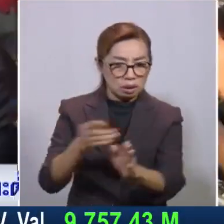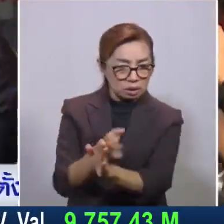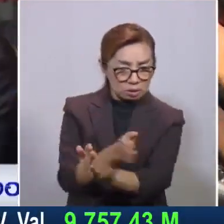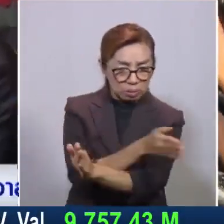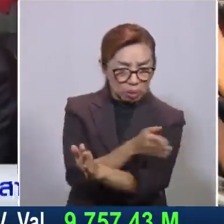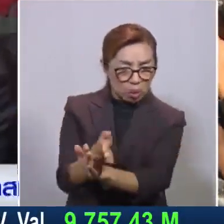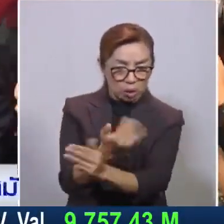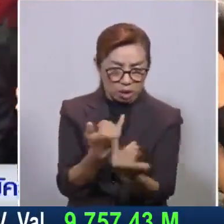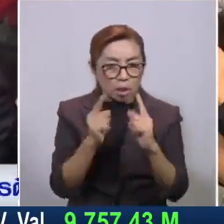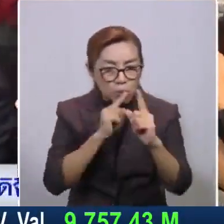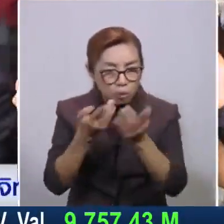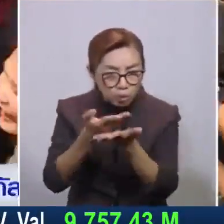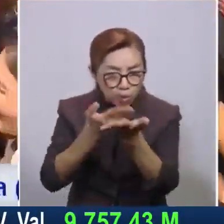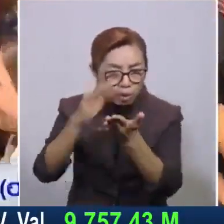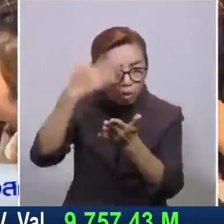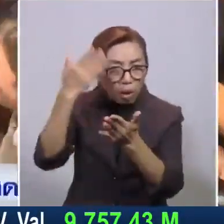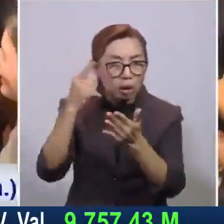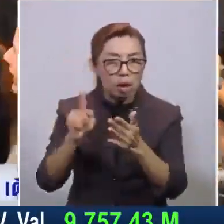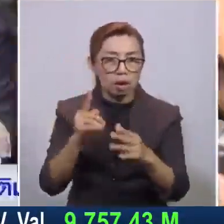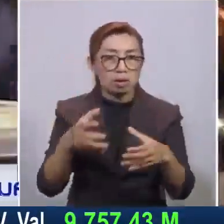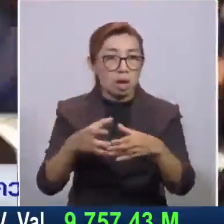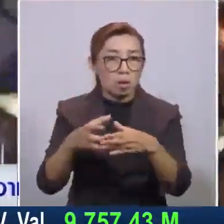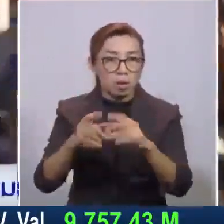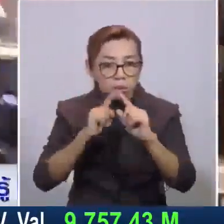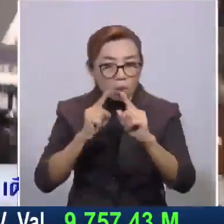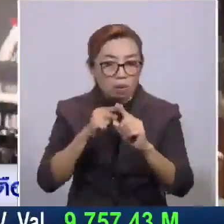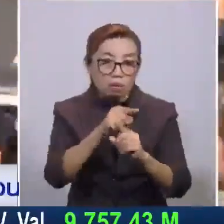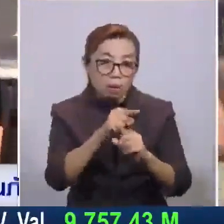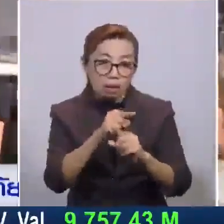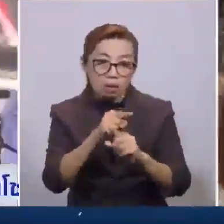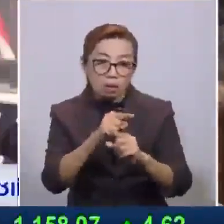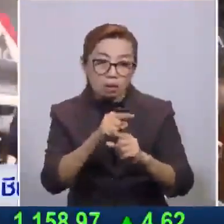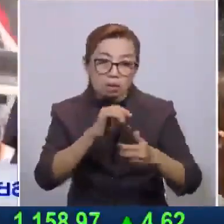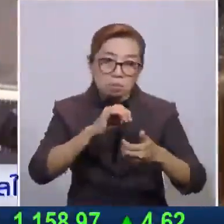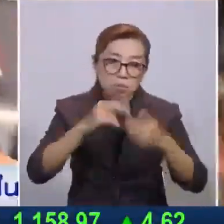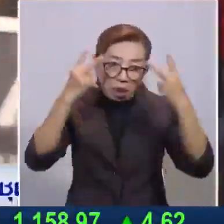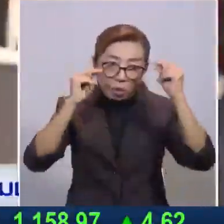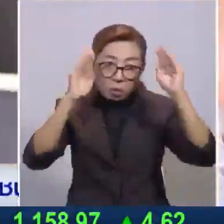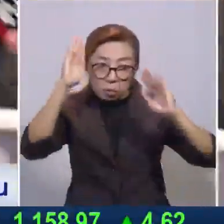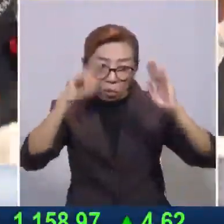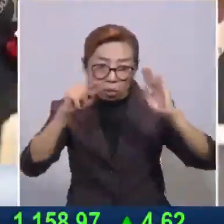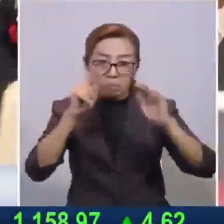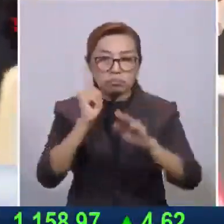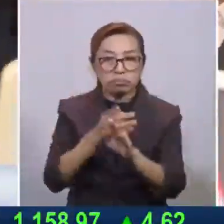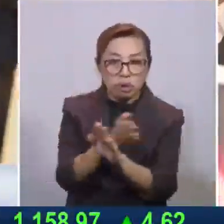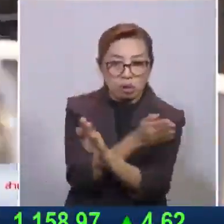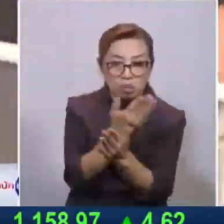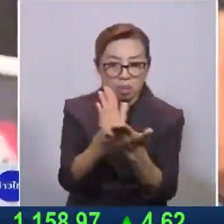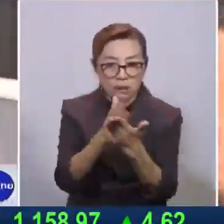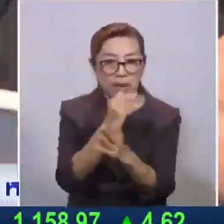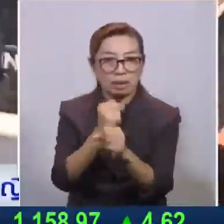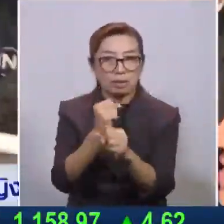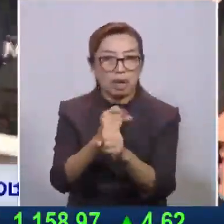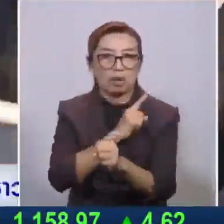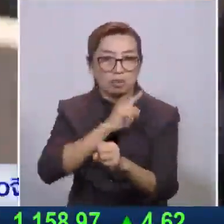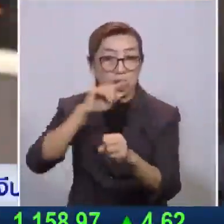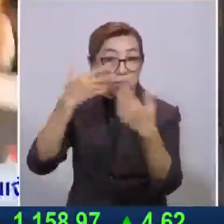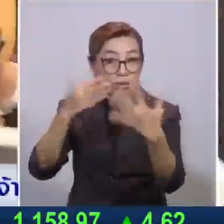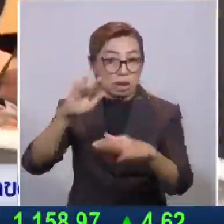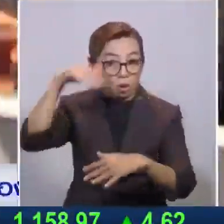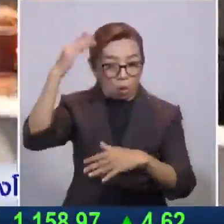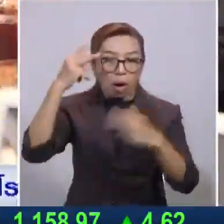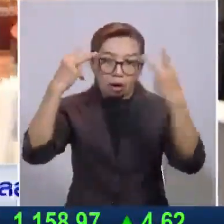คุยแล้วก็ต้องมีการแบ่งงานกันก่อนที่จะตัดสินใจในการโหวตเลือกนายกรัฐมนตรีค่ะขณะเดียวกันประธานรัฐสภา